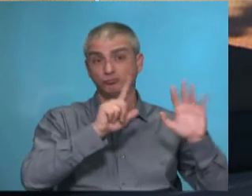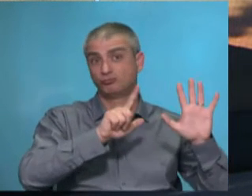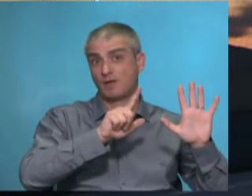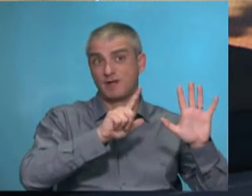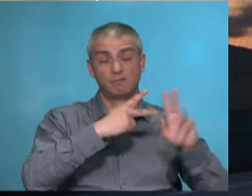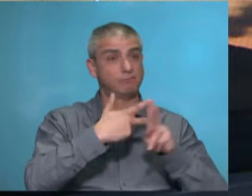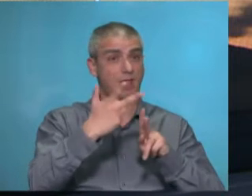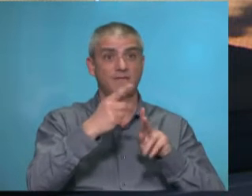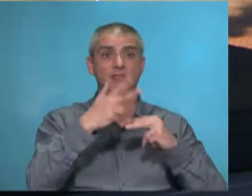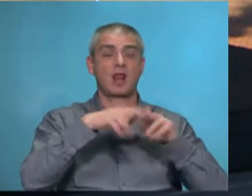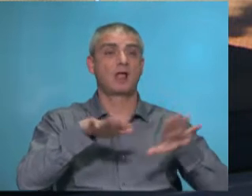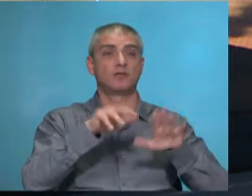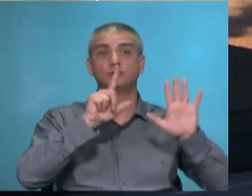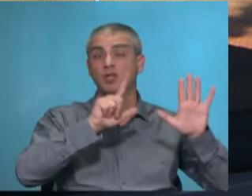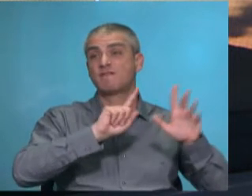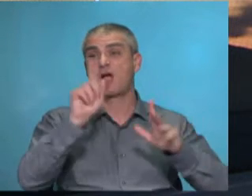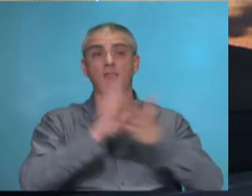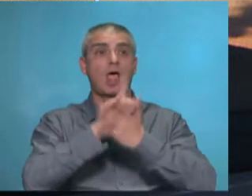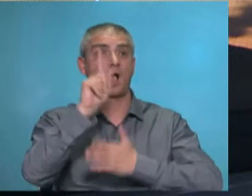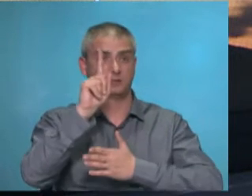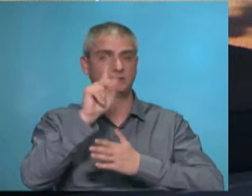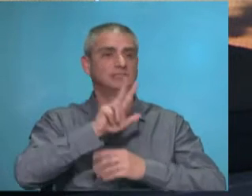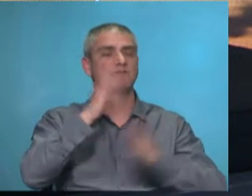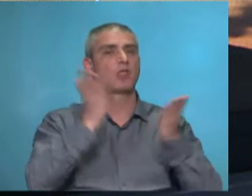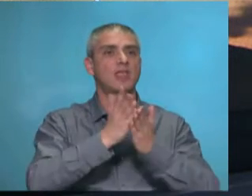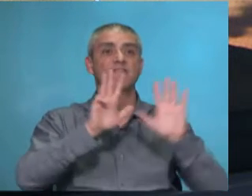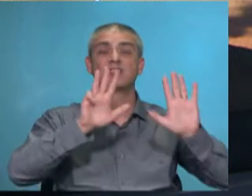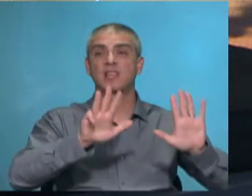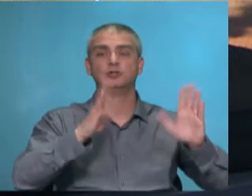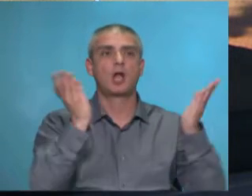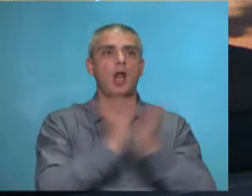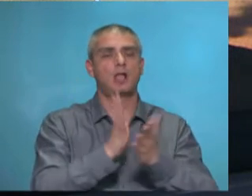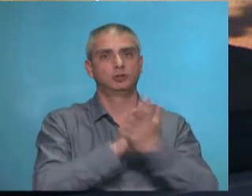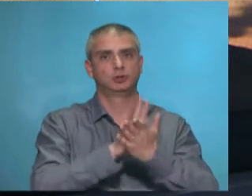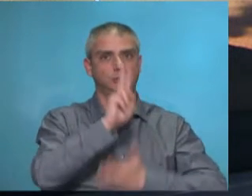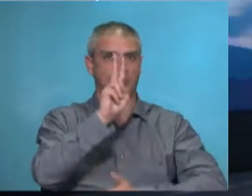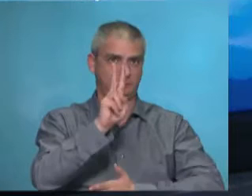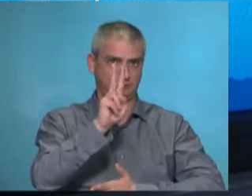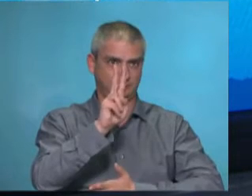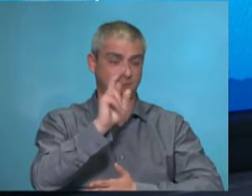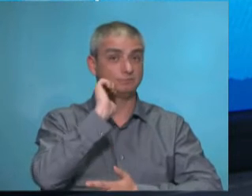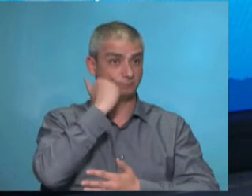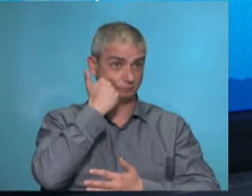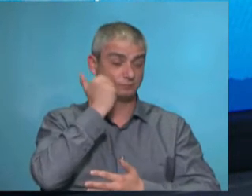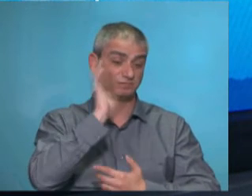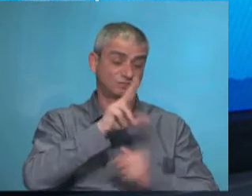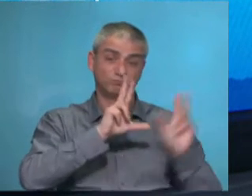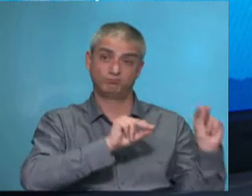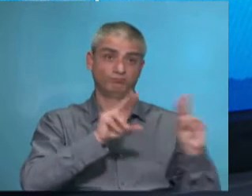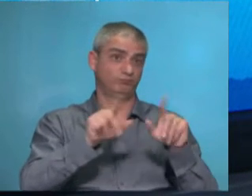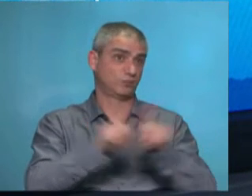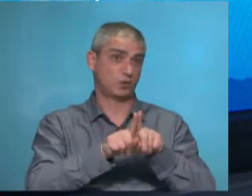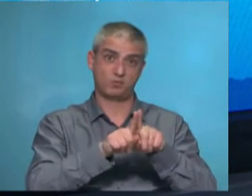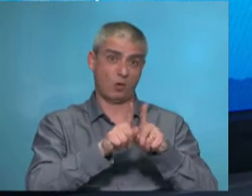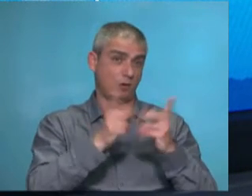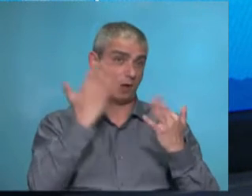בלבד לאורך מישור חוף ש עד 11 בצפון הנגב 9 מות באילת 12 מעלות מחר גם דומה למה שצפוי לנו